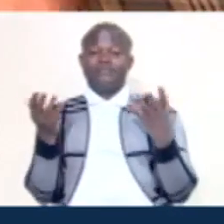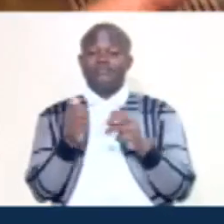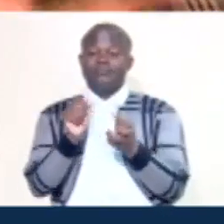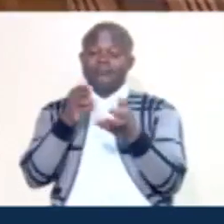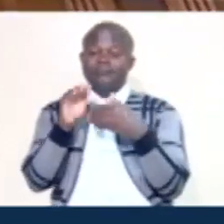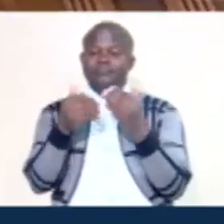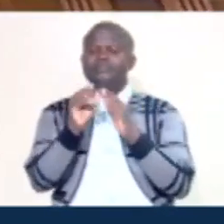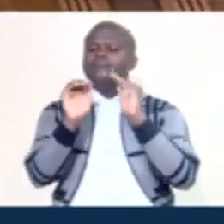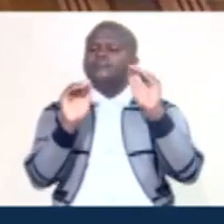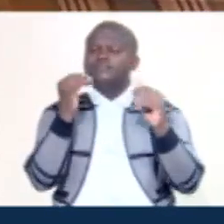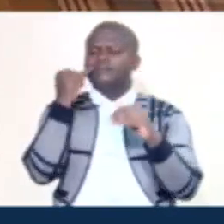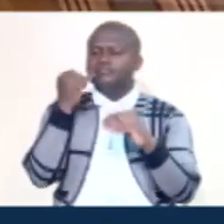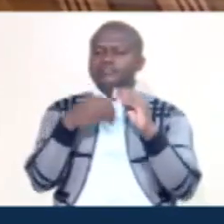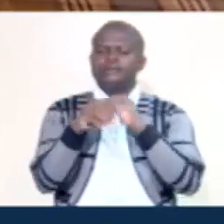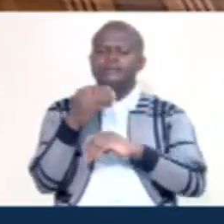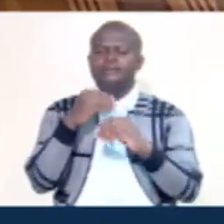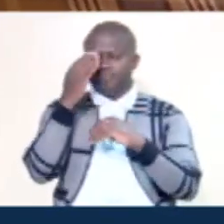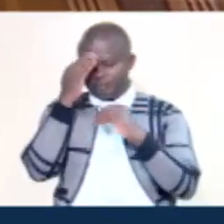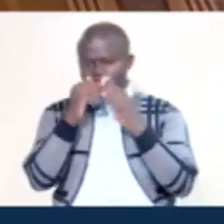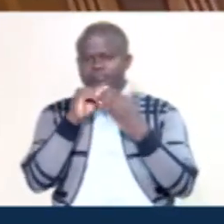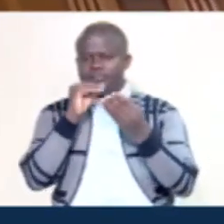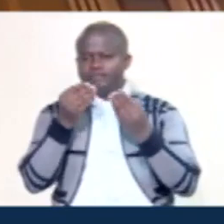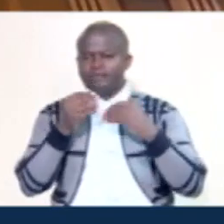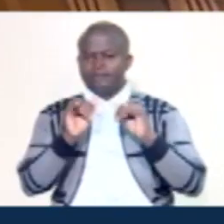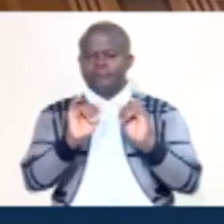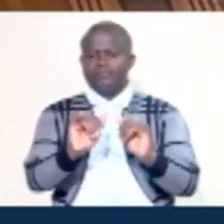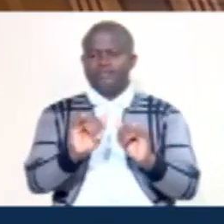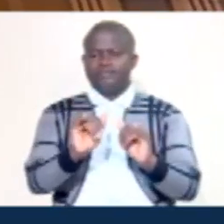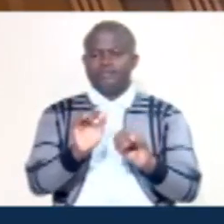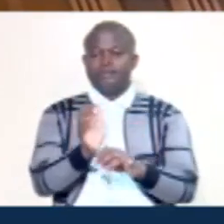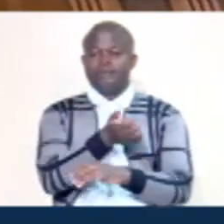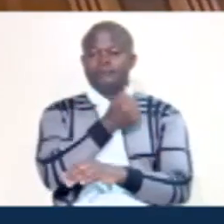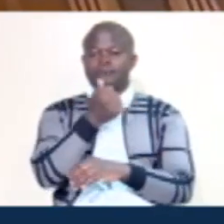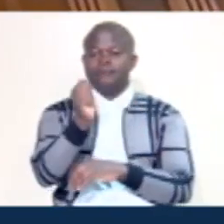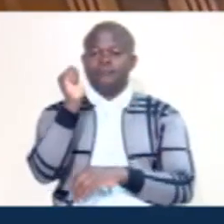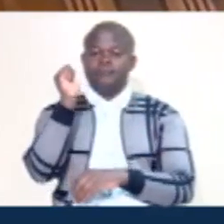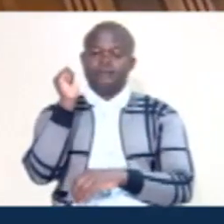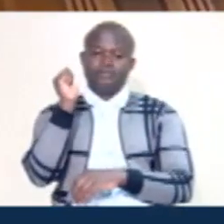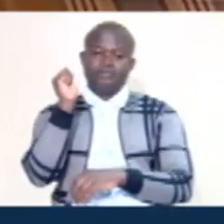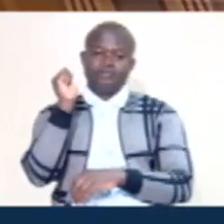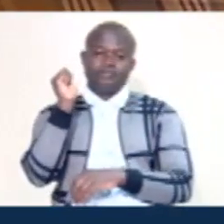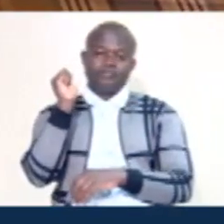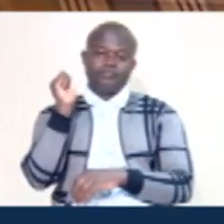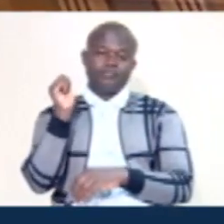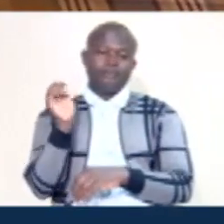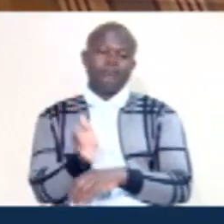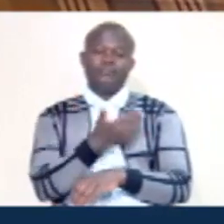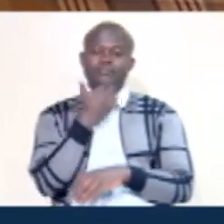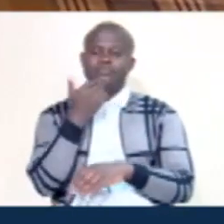narakurikiranaga nkumbwe se noneho niba baratije cyamunara kuki batama nayasigaye basi ngo bakurema yabo bivaho bambwira